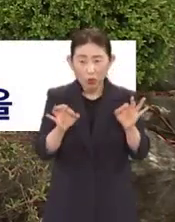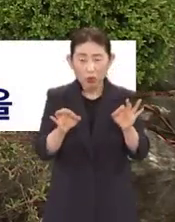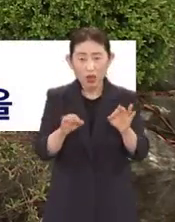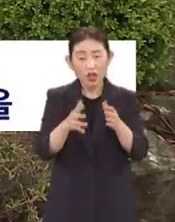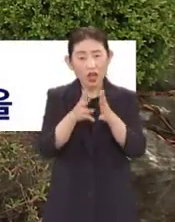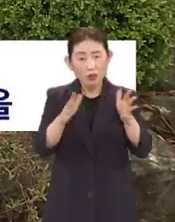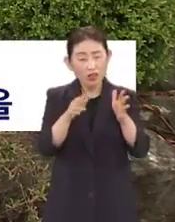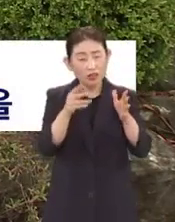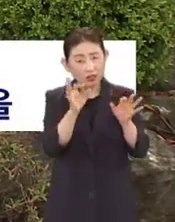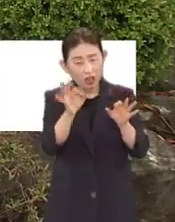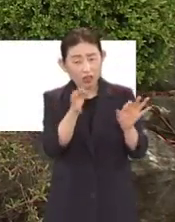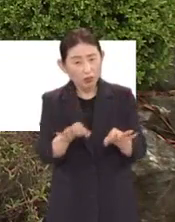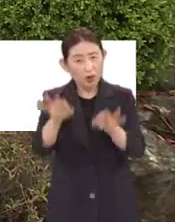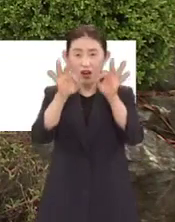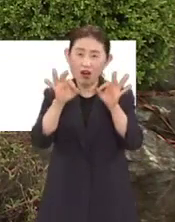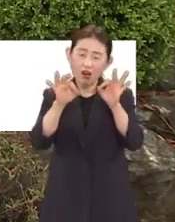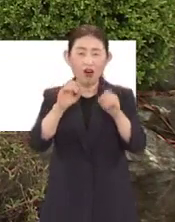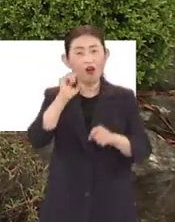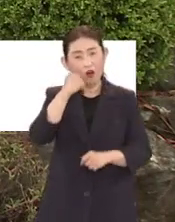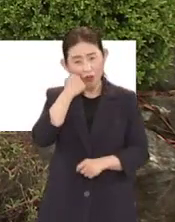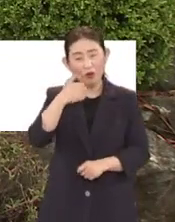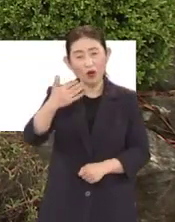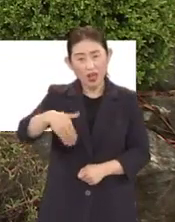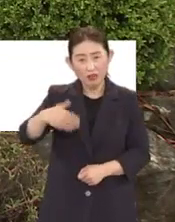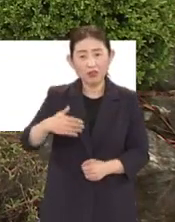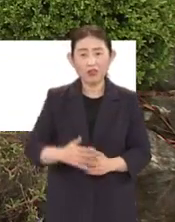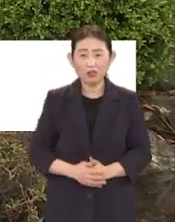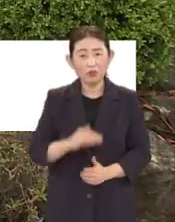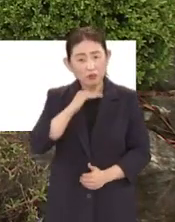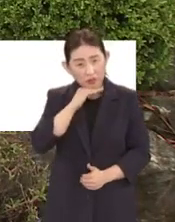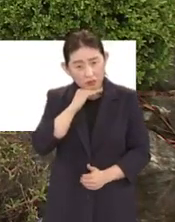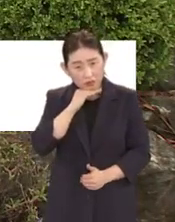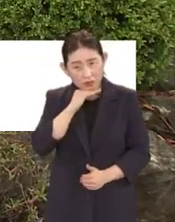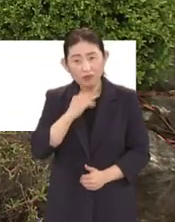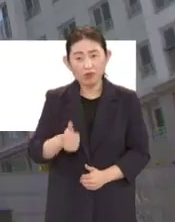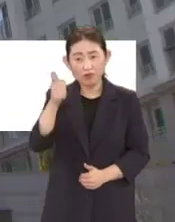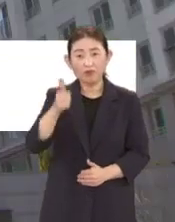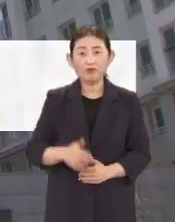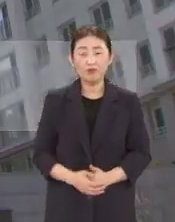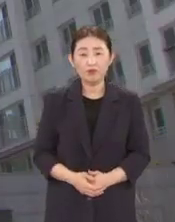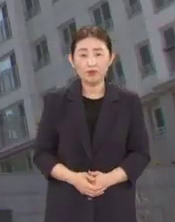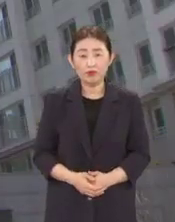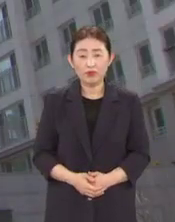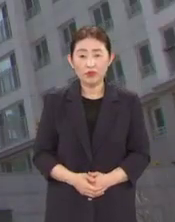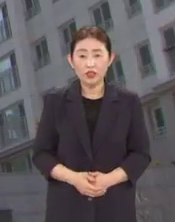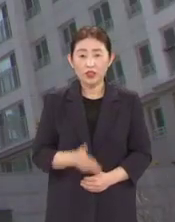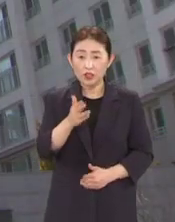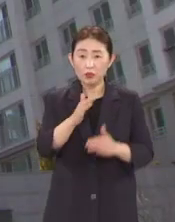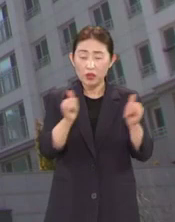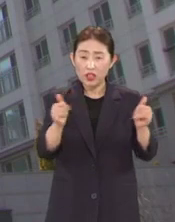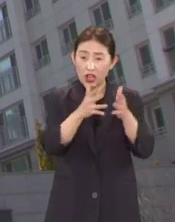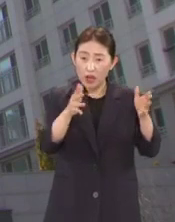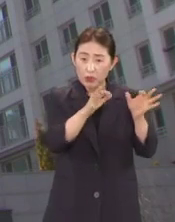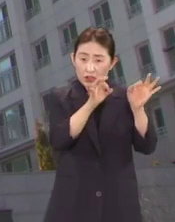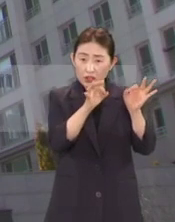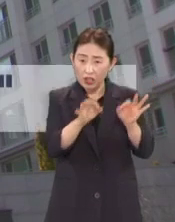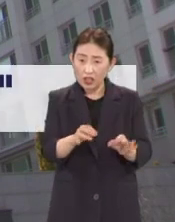반전을 대표한다고 좀 어려울 것 같고요 아직까지는 조금 관망하시는게 전문가들은 특히 집값